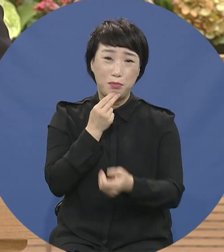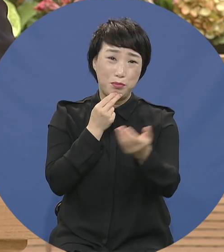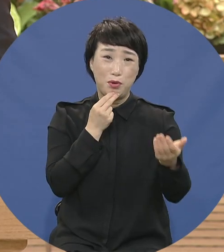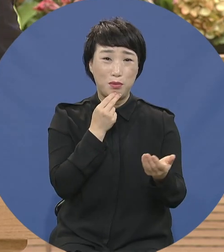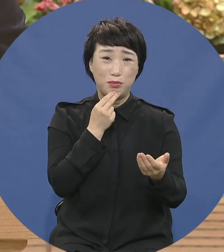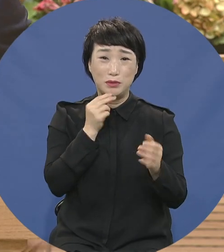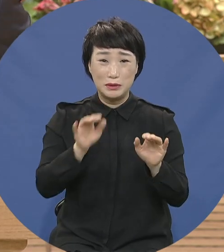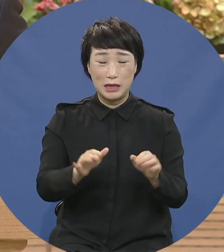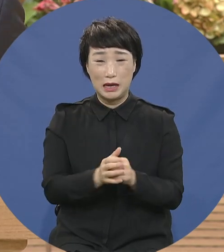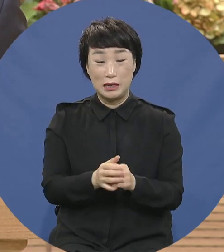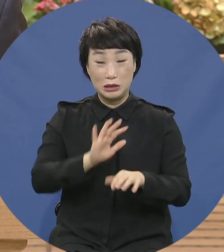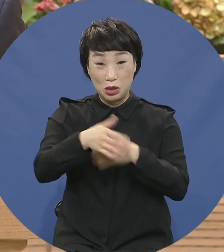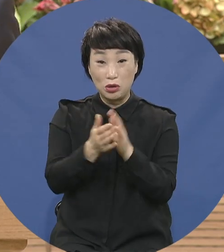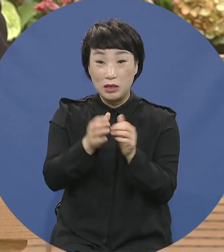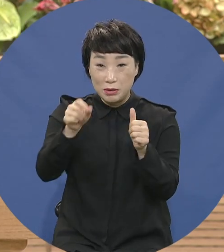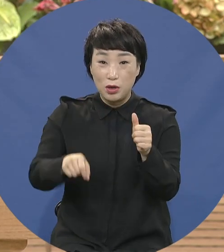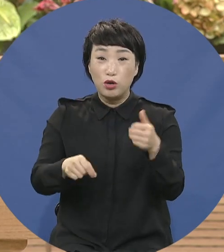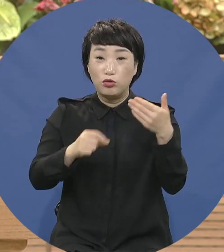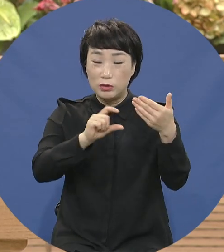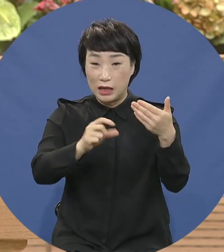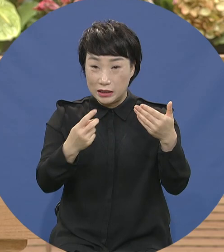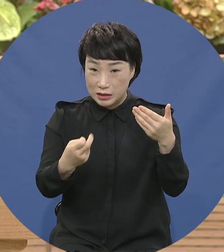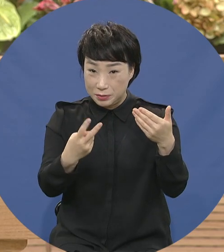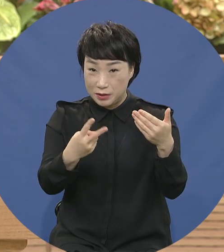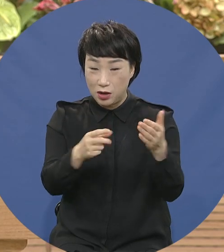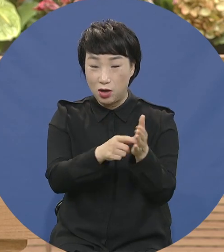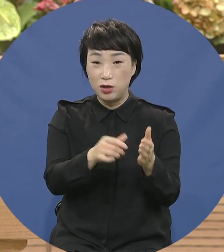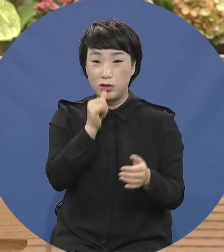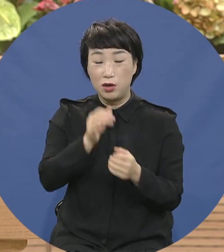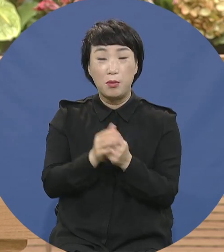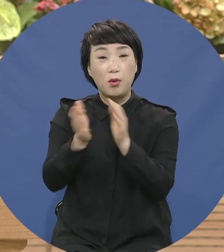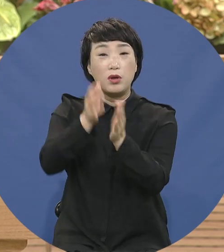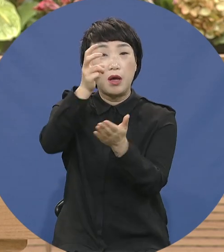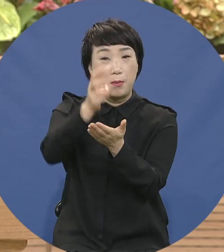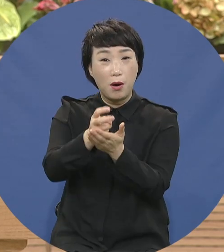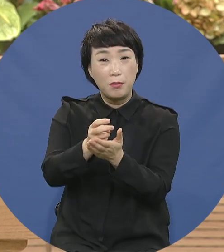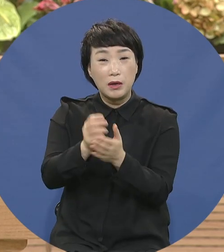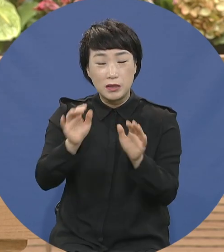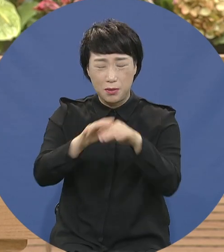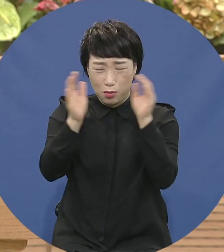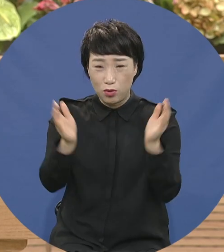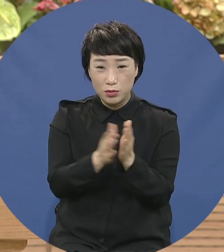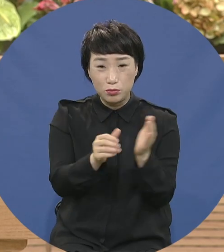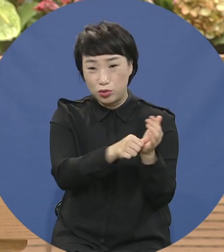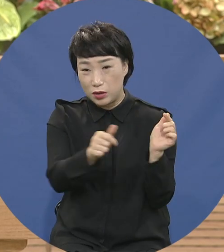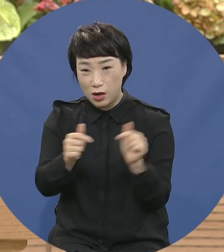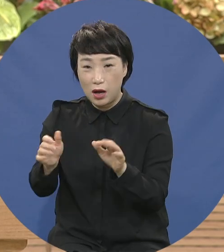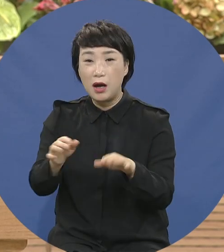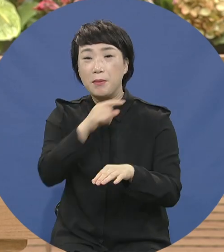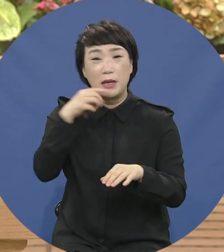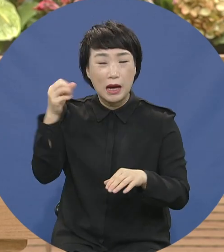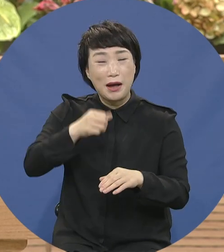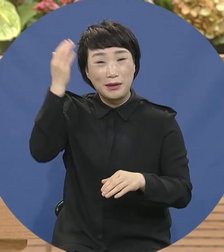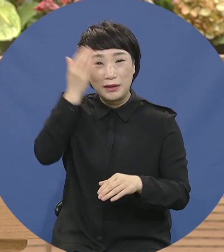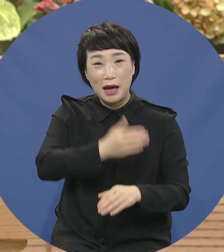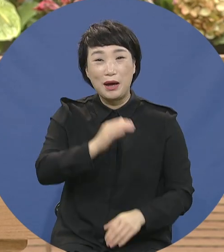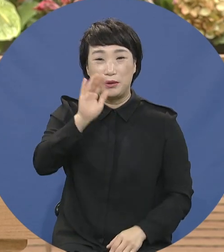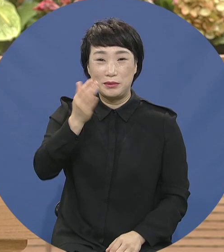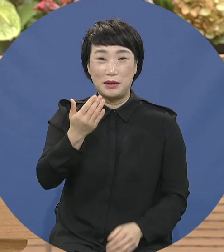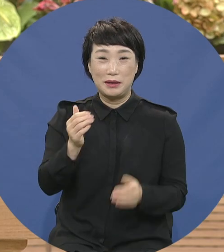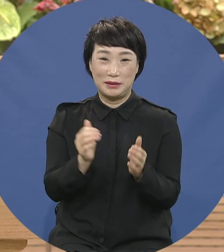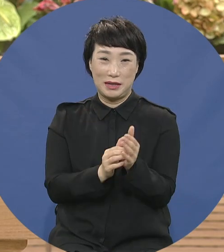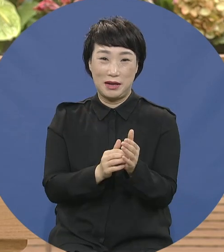없습니다. 히브리서 9장 22절에 율법을 쫓아 거의 모든 물건이 피로써 정결케